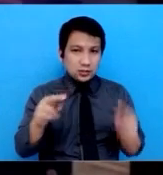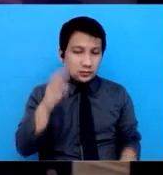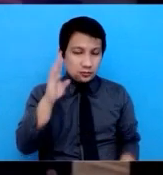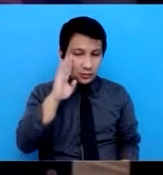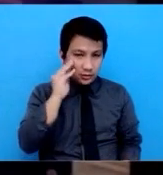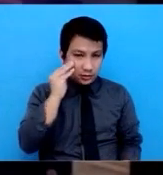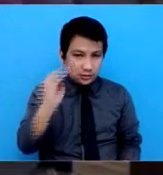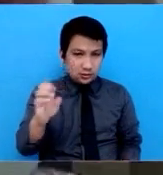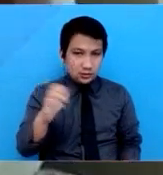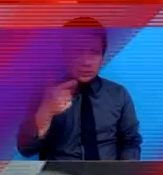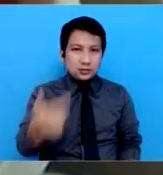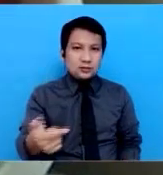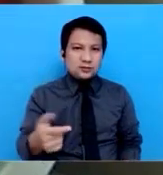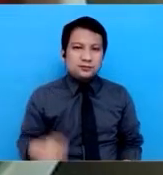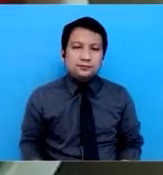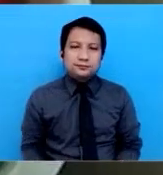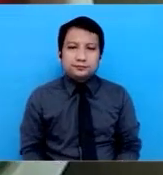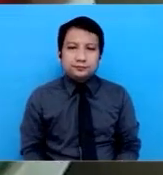Enriquez.